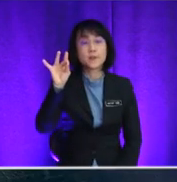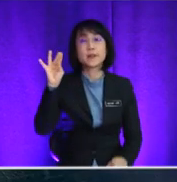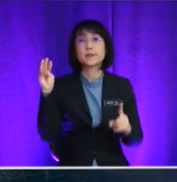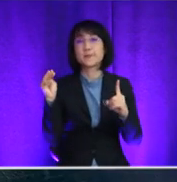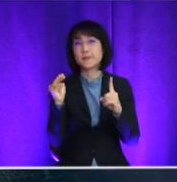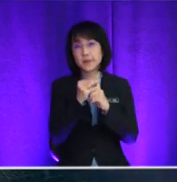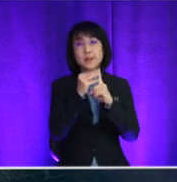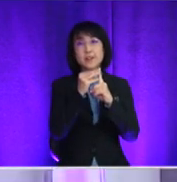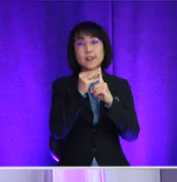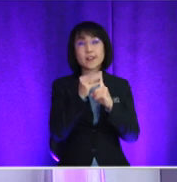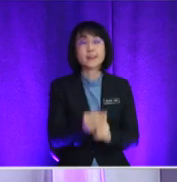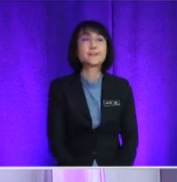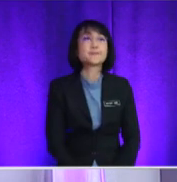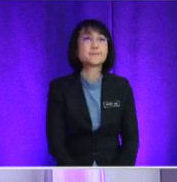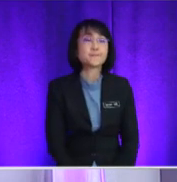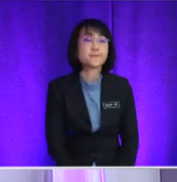sebenarnya